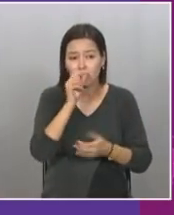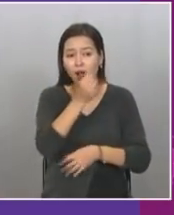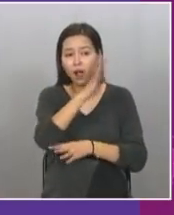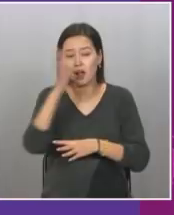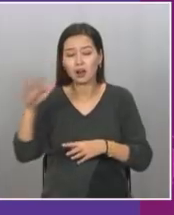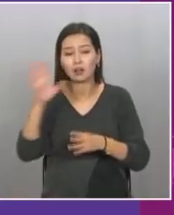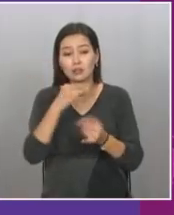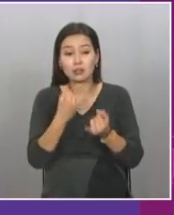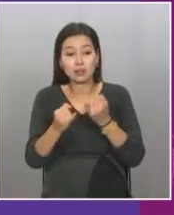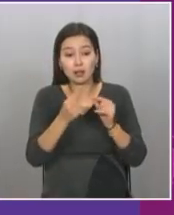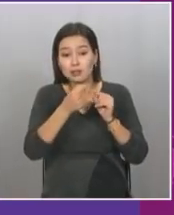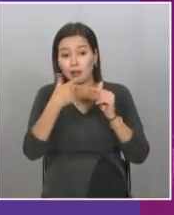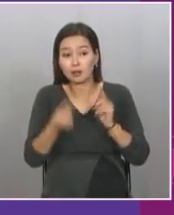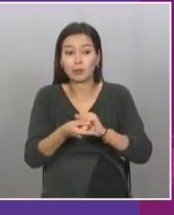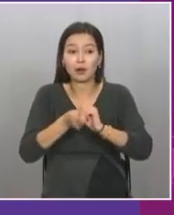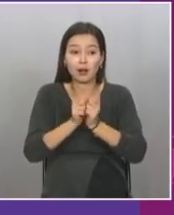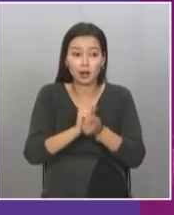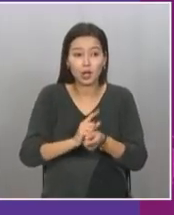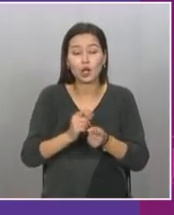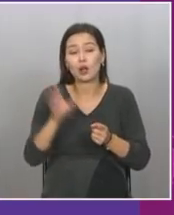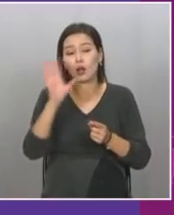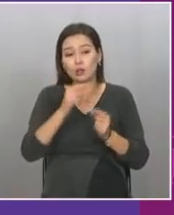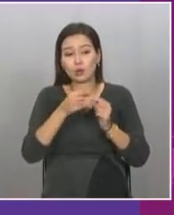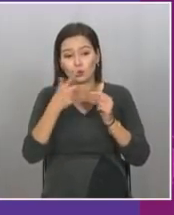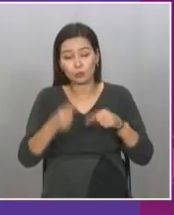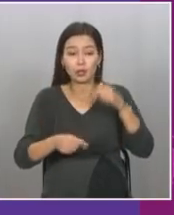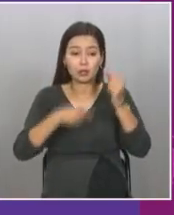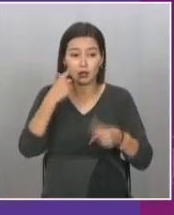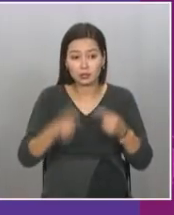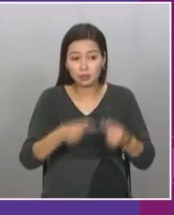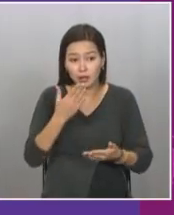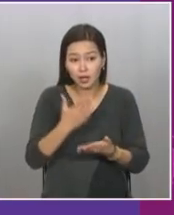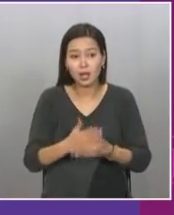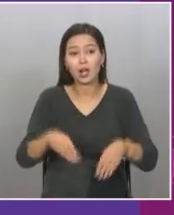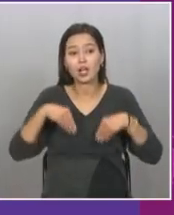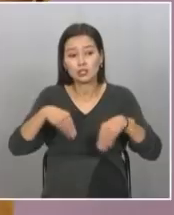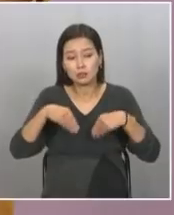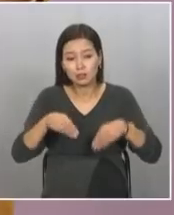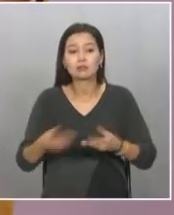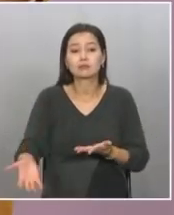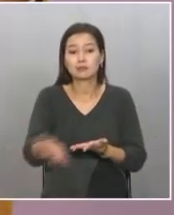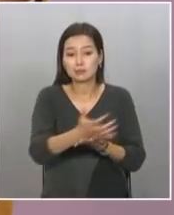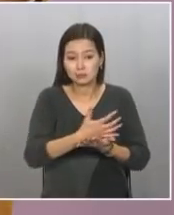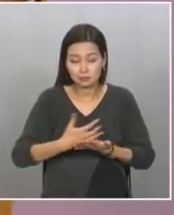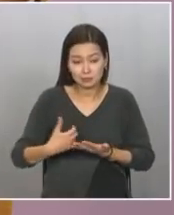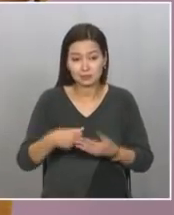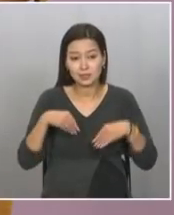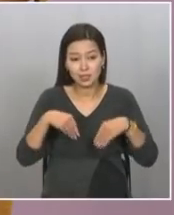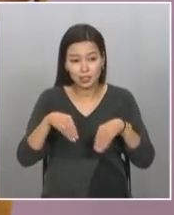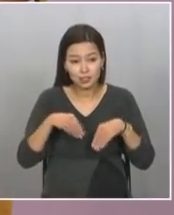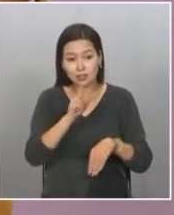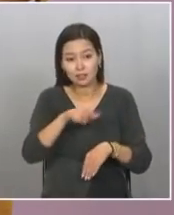түсіп, шөптер де қурап қалған. Егіншілер астығын жинап алыпты. Олай болса,